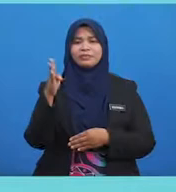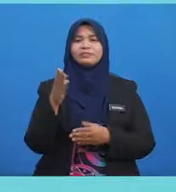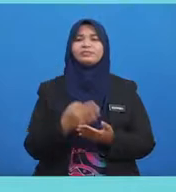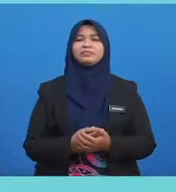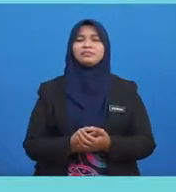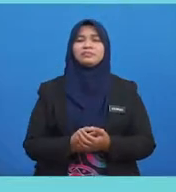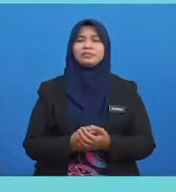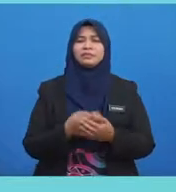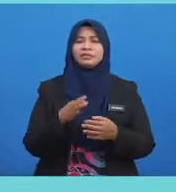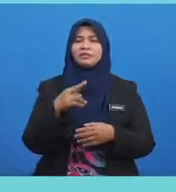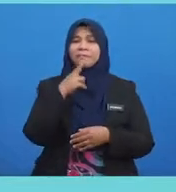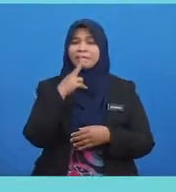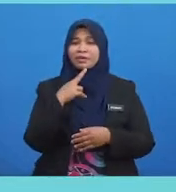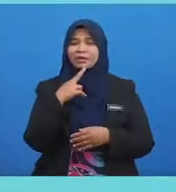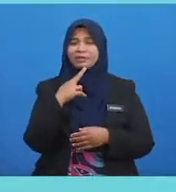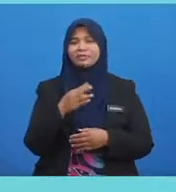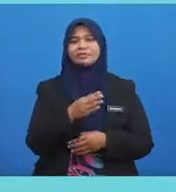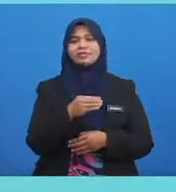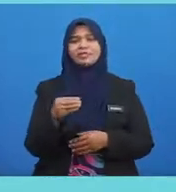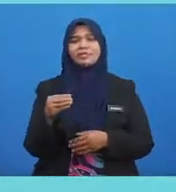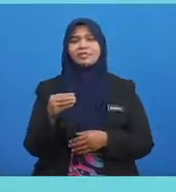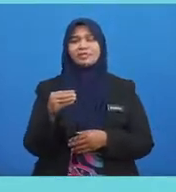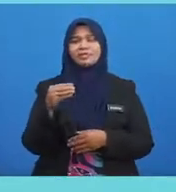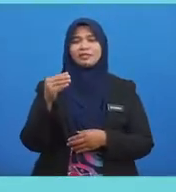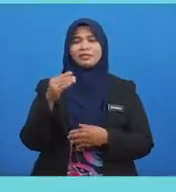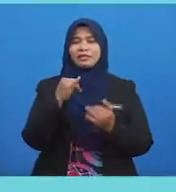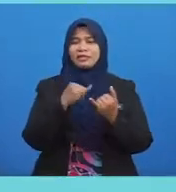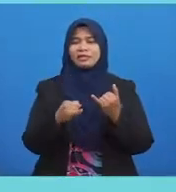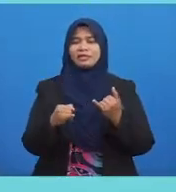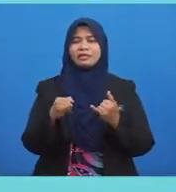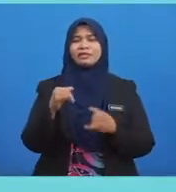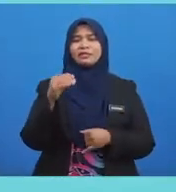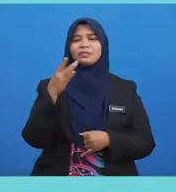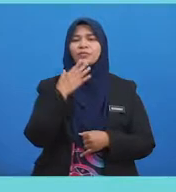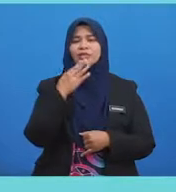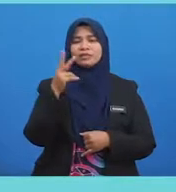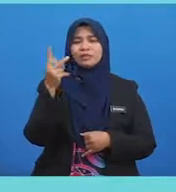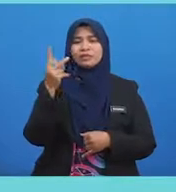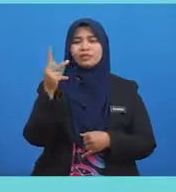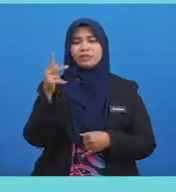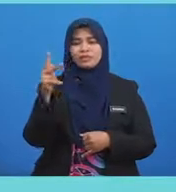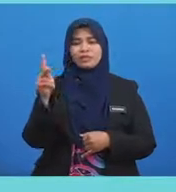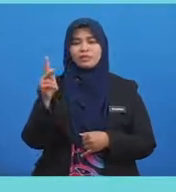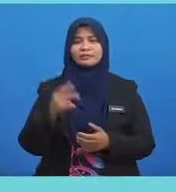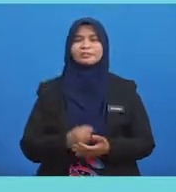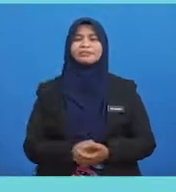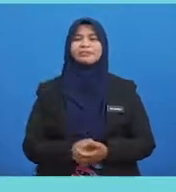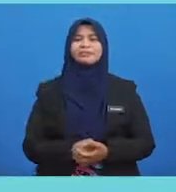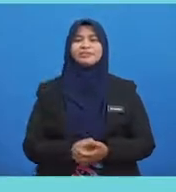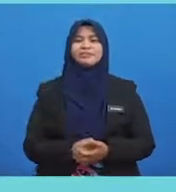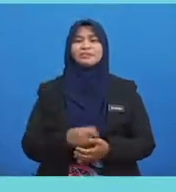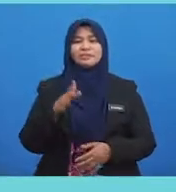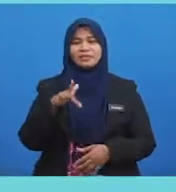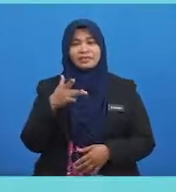Seterusnya, warna merah. Dan yang terakhir, warna kuning.